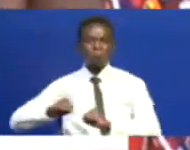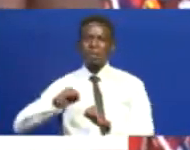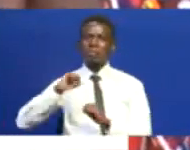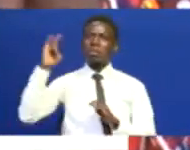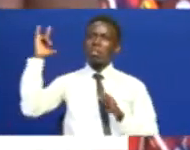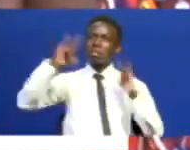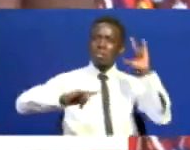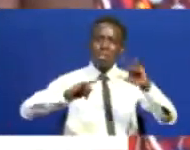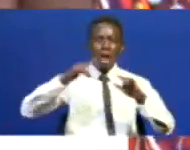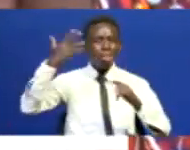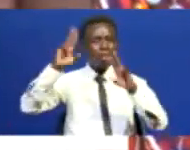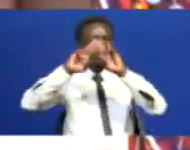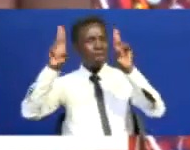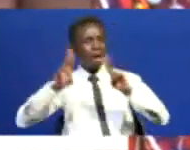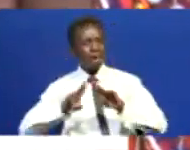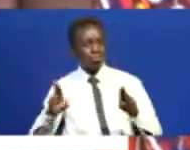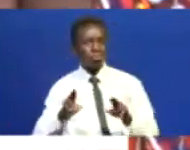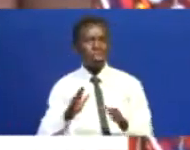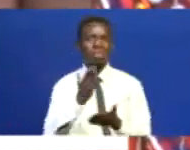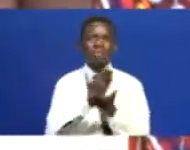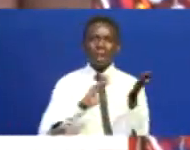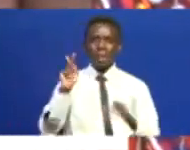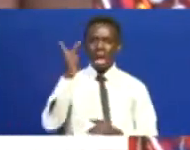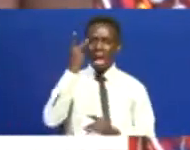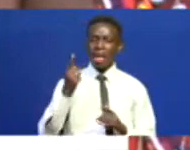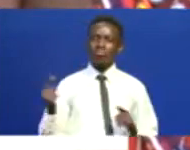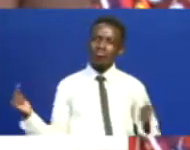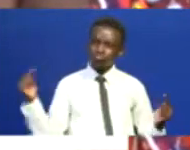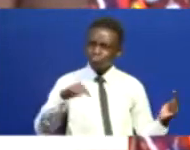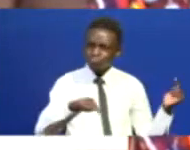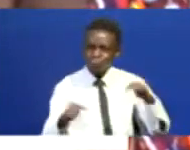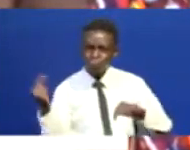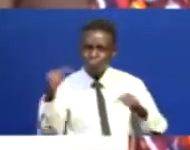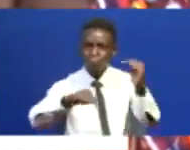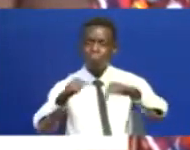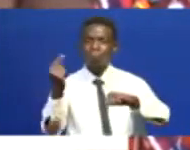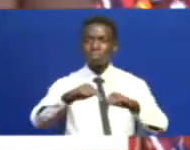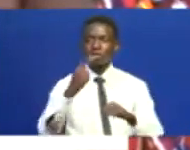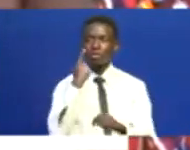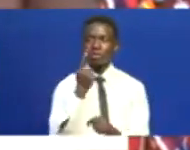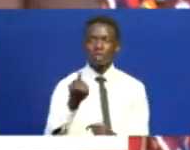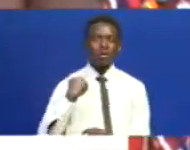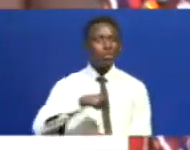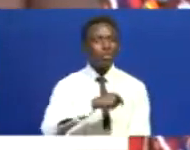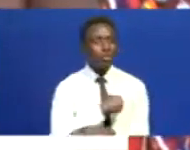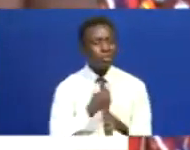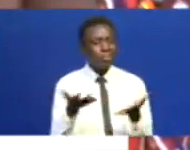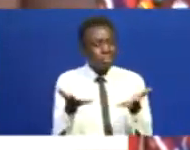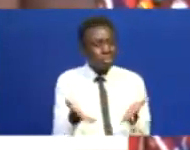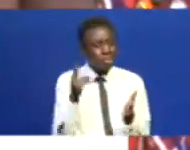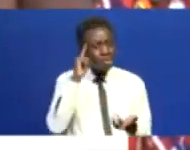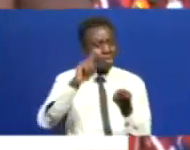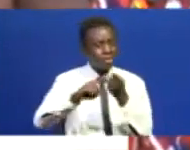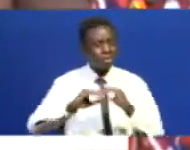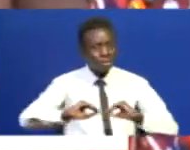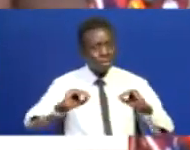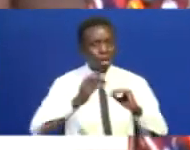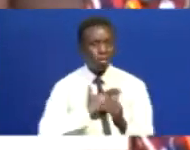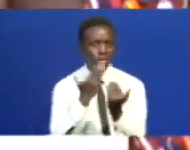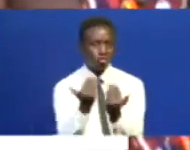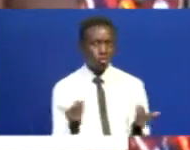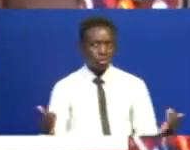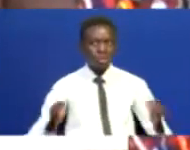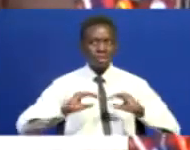na wote wako hapa. Diposa unaona leo tumefika hapa kama jamii ili tufunze watoto wetu na tufunze wale